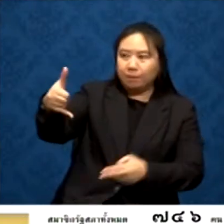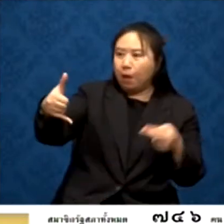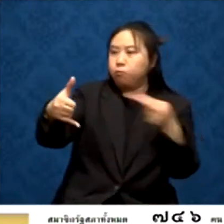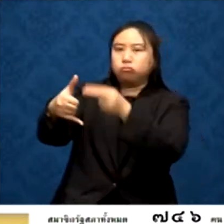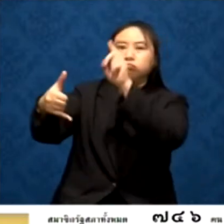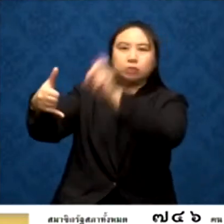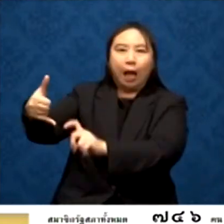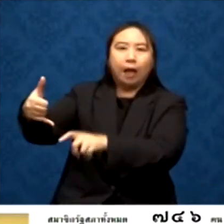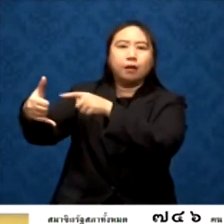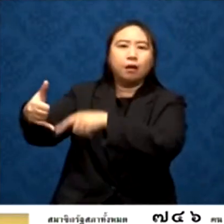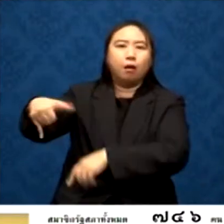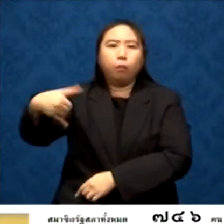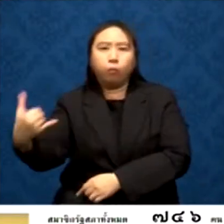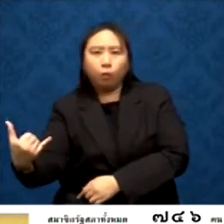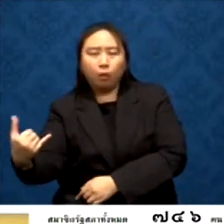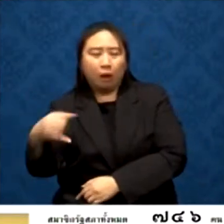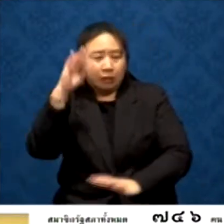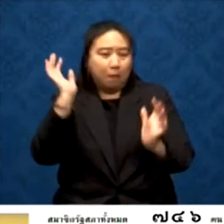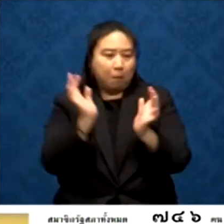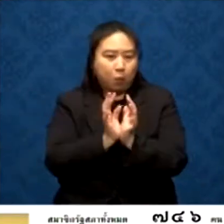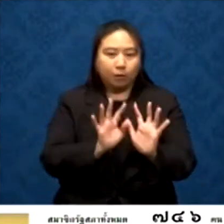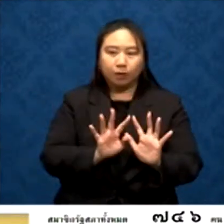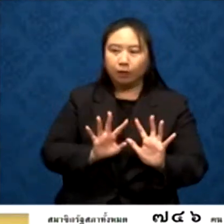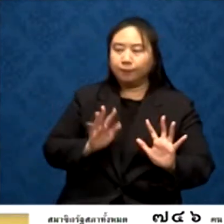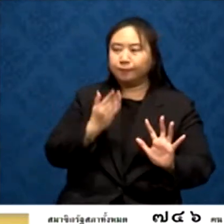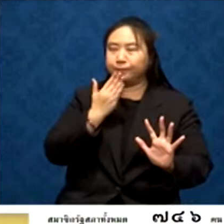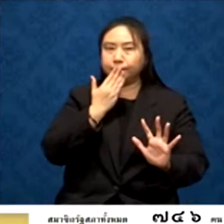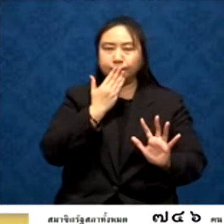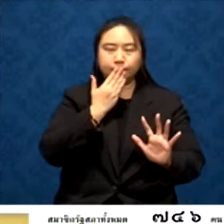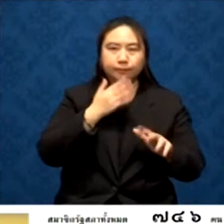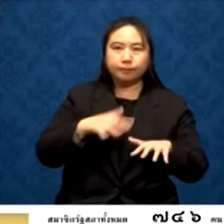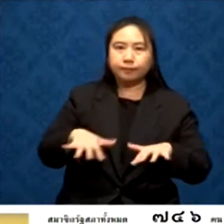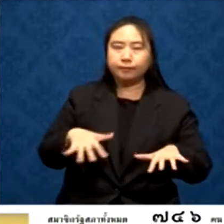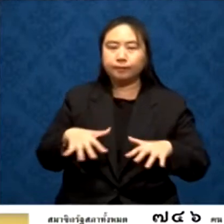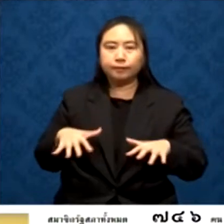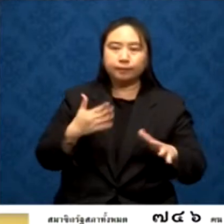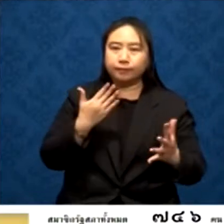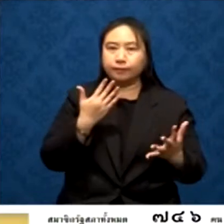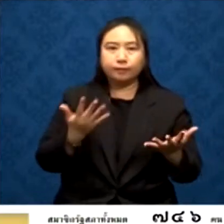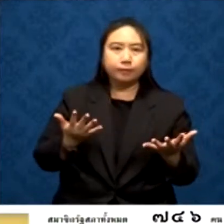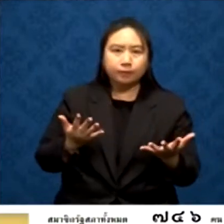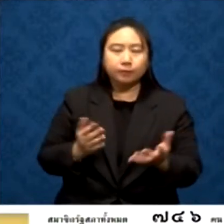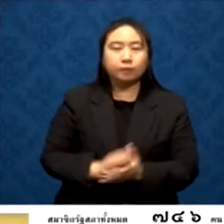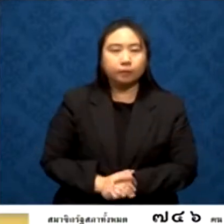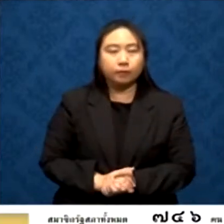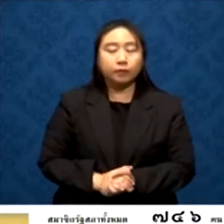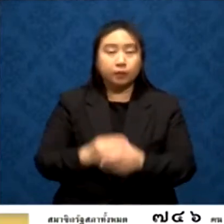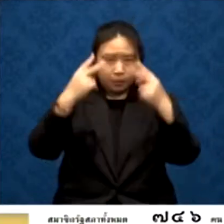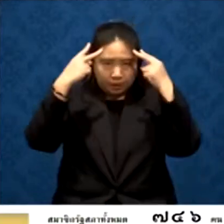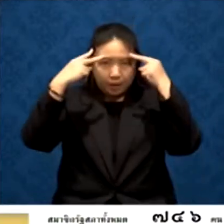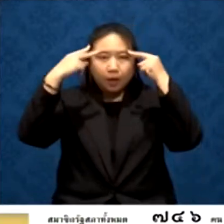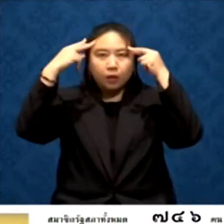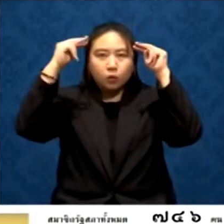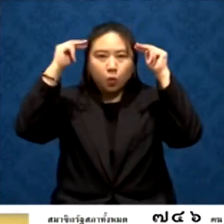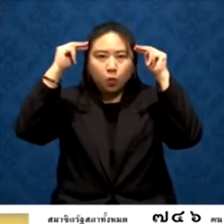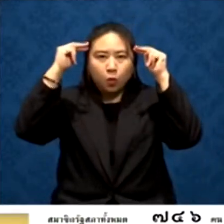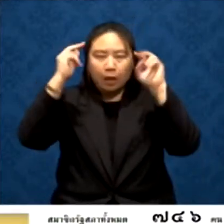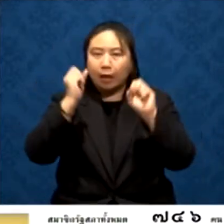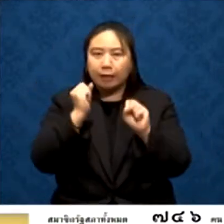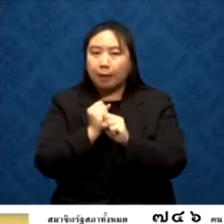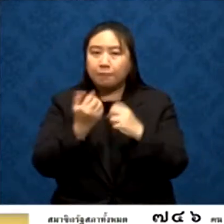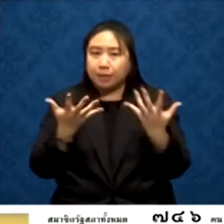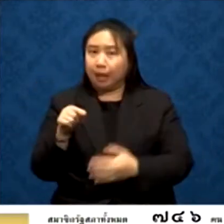ได้แต่ทำตาปริบๆทำอะไรไม่ถูกท่านนายกจะทำอะไรกับเคสนี้ไหม